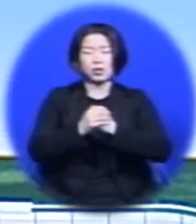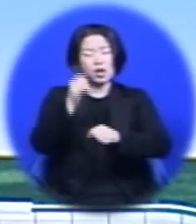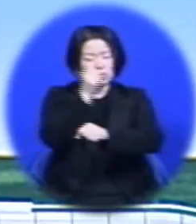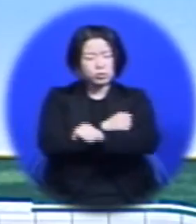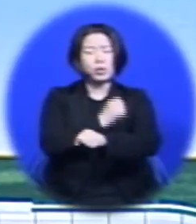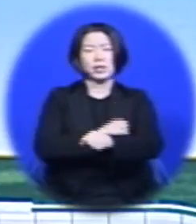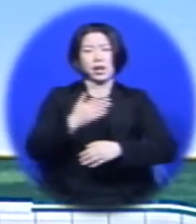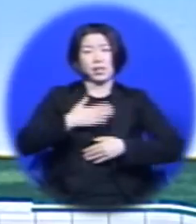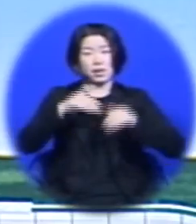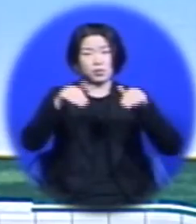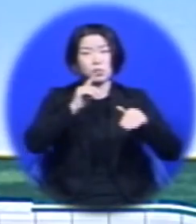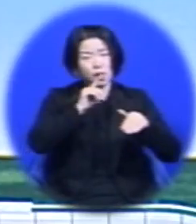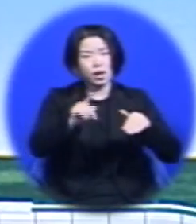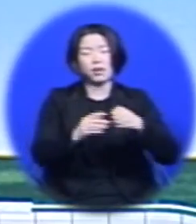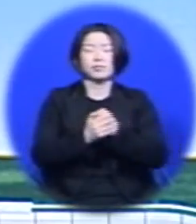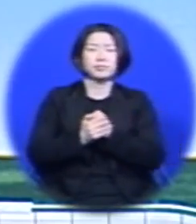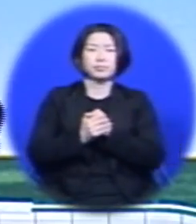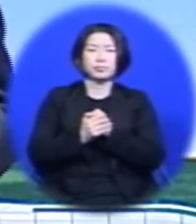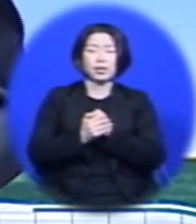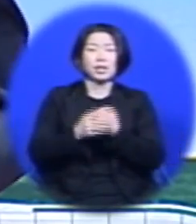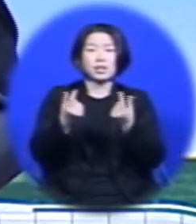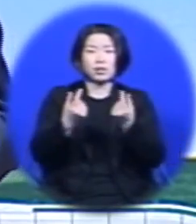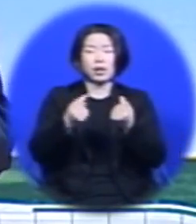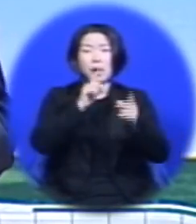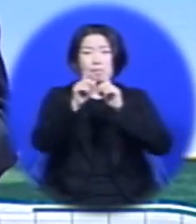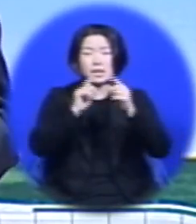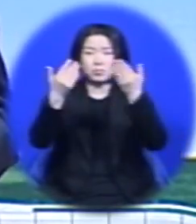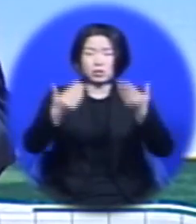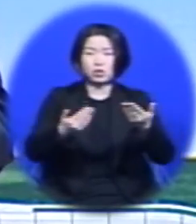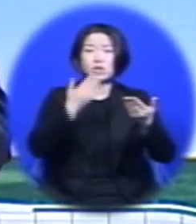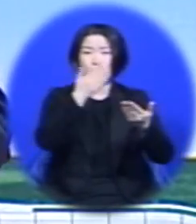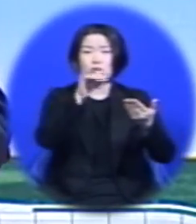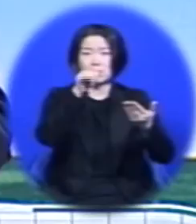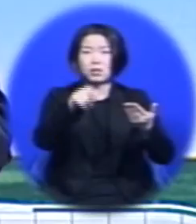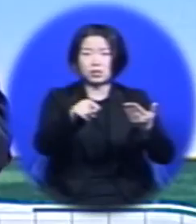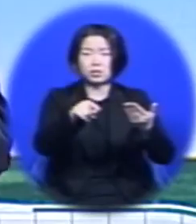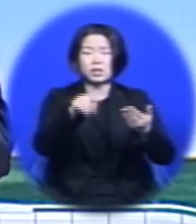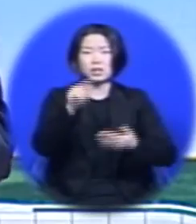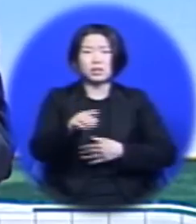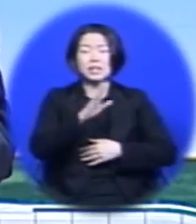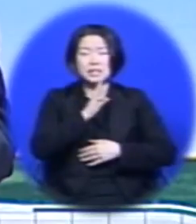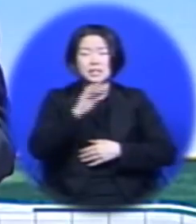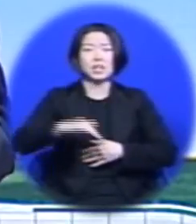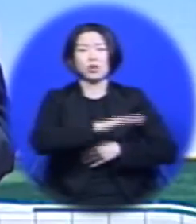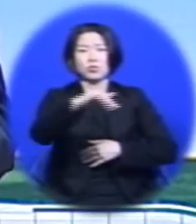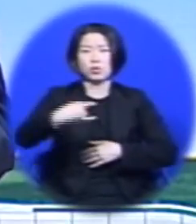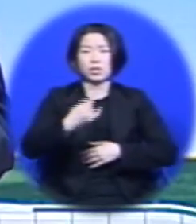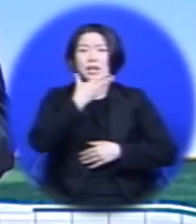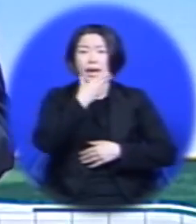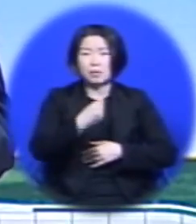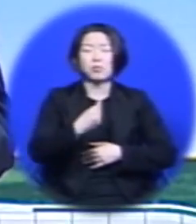해줘봐 아 라고 말씀 해주실 수 있는 것이 그것이 진짜 우리에게 있어서